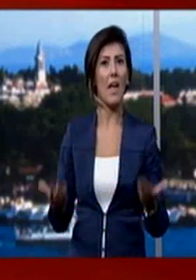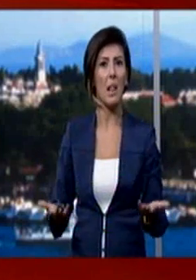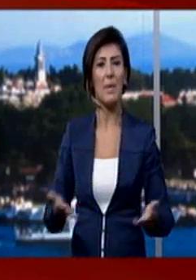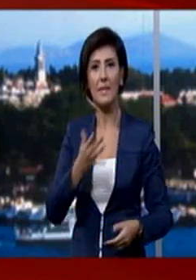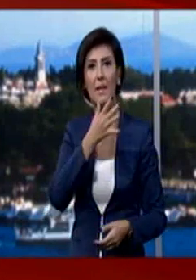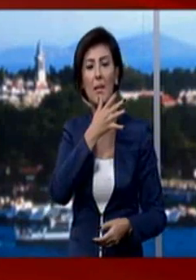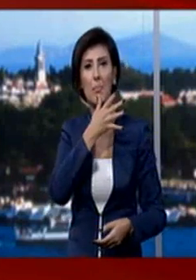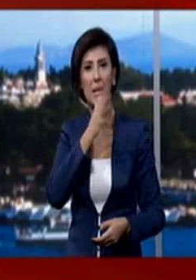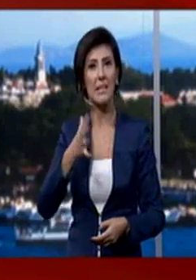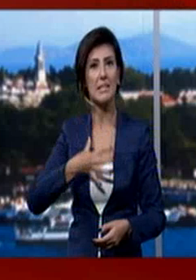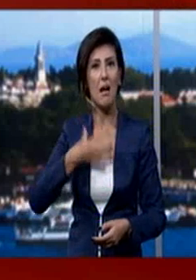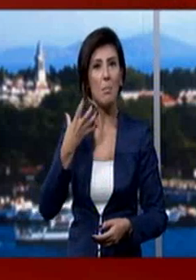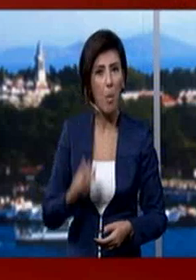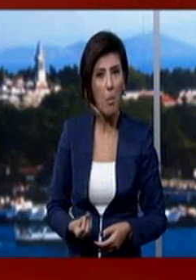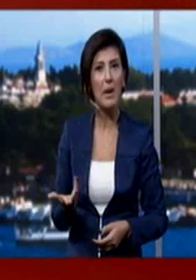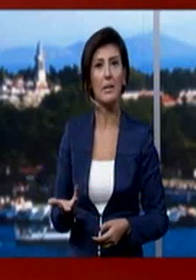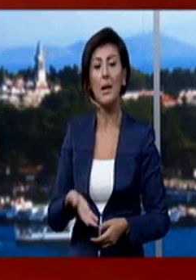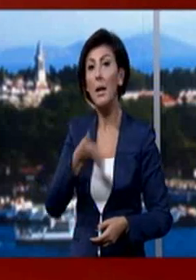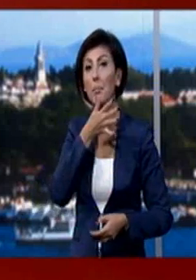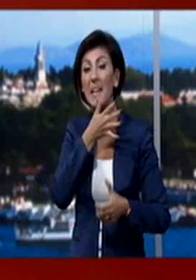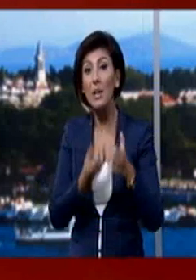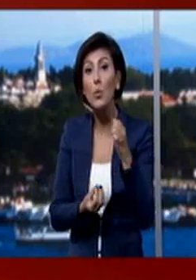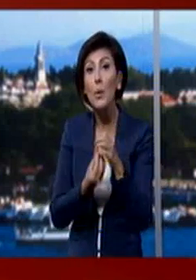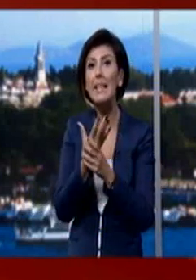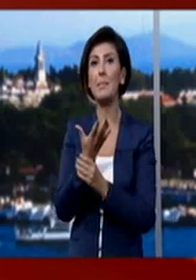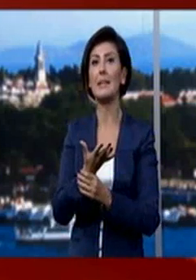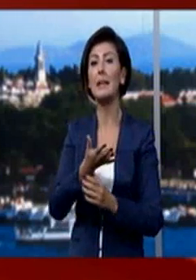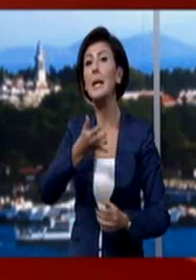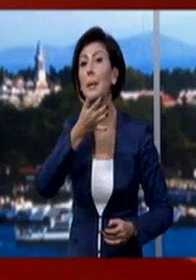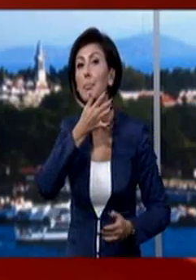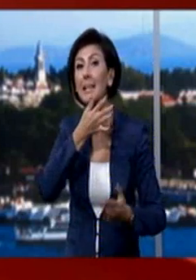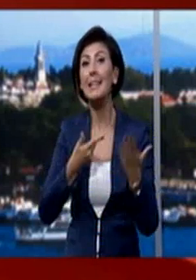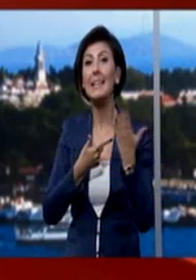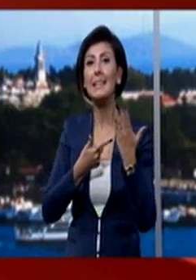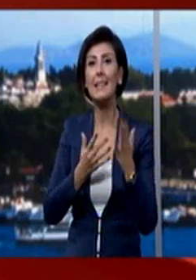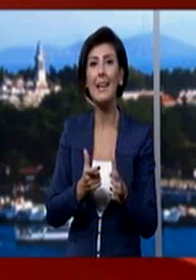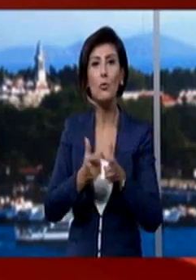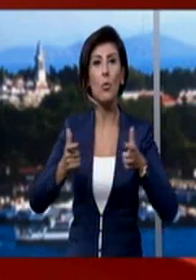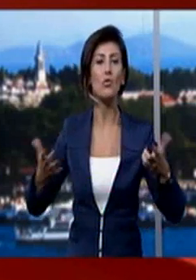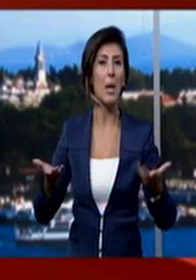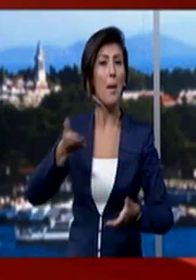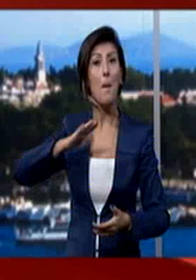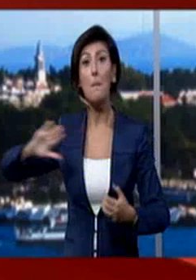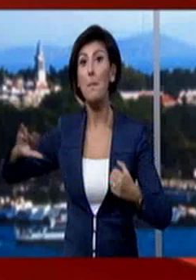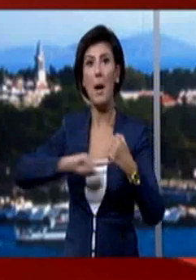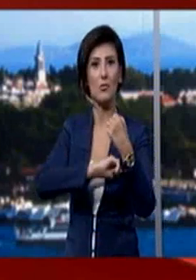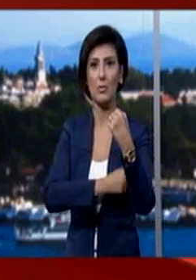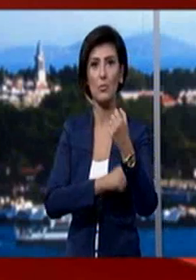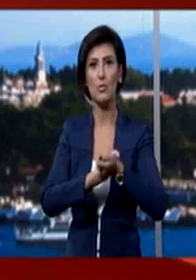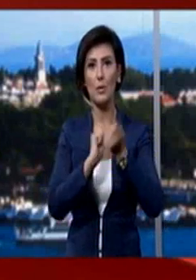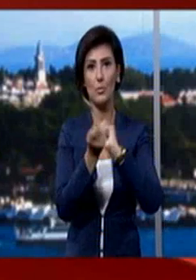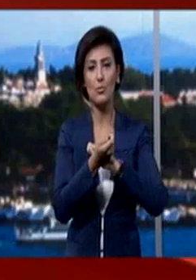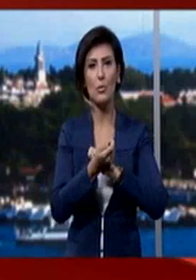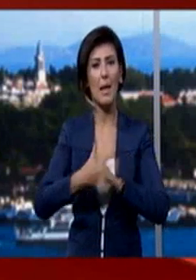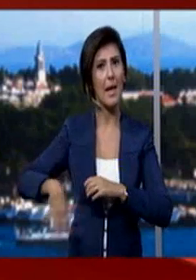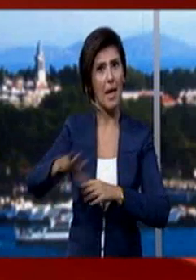elbette bilgiye sahip olmayı, bilgiyi üretmeyi, bilgiyi teknolojiye ve başka